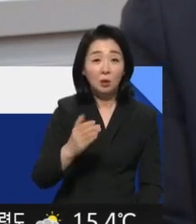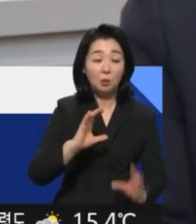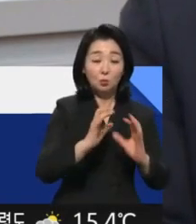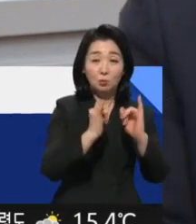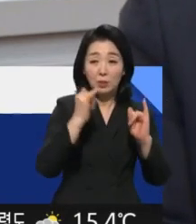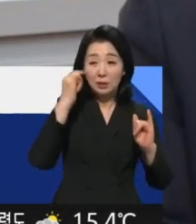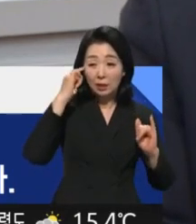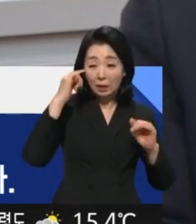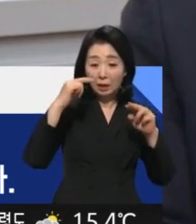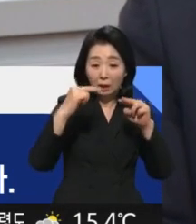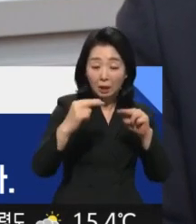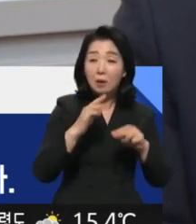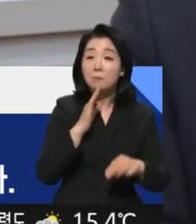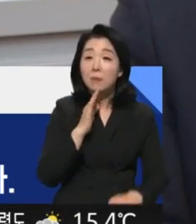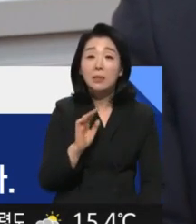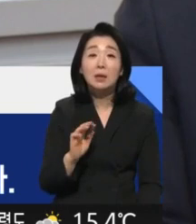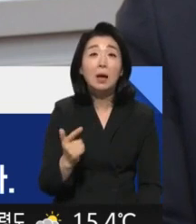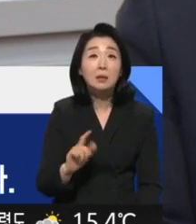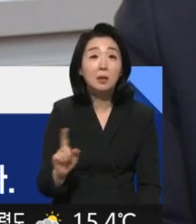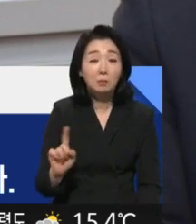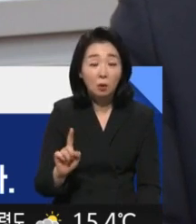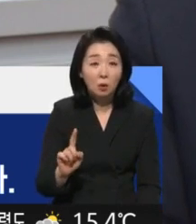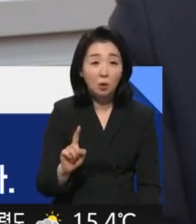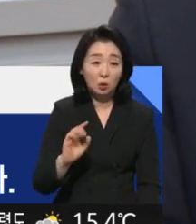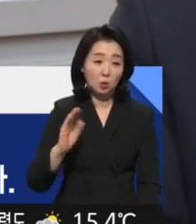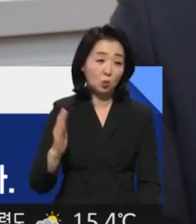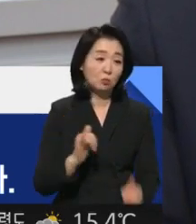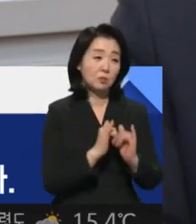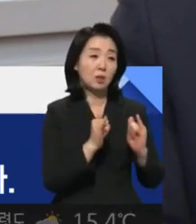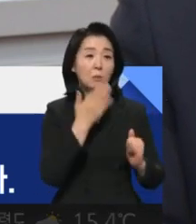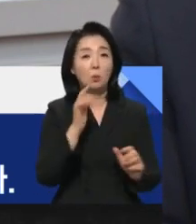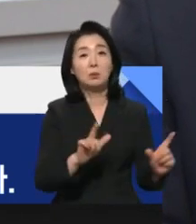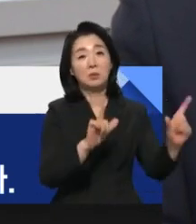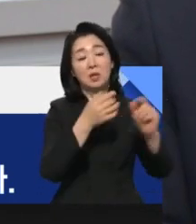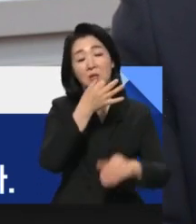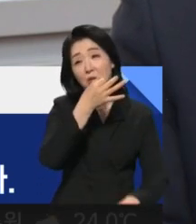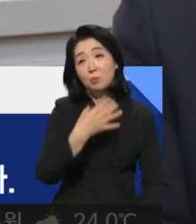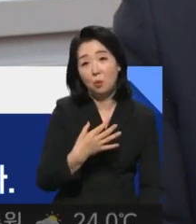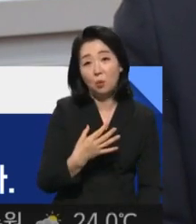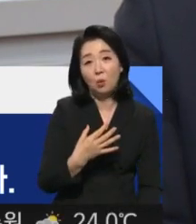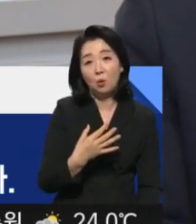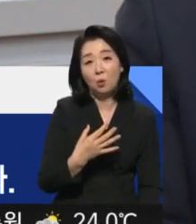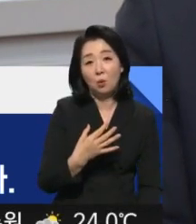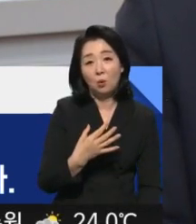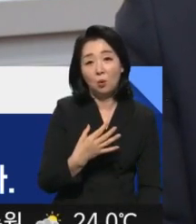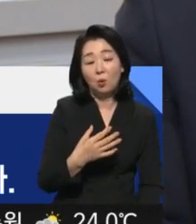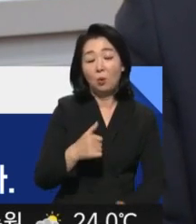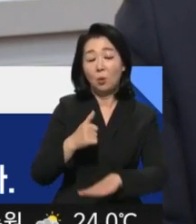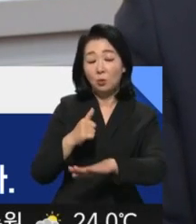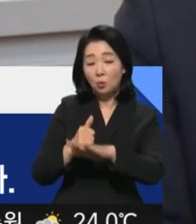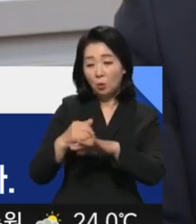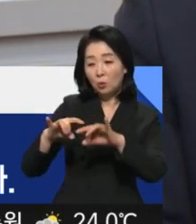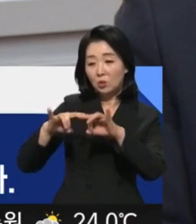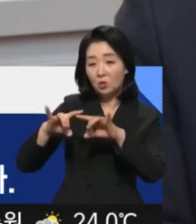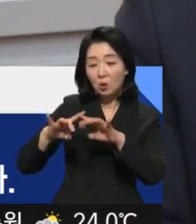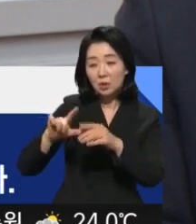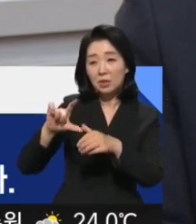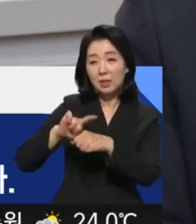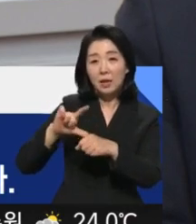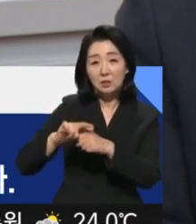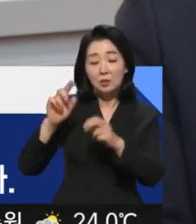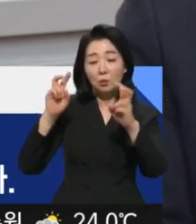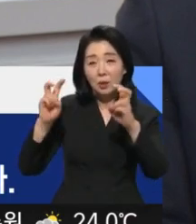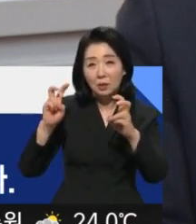것입니다. 우리 국민들이 팍팍한 가계 살림을 생각한다면 에너지 공기업들도 고통 분담에